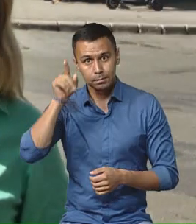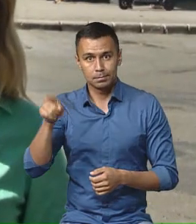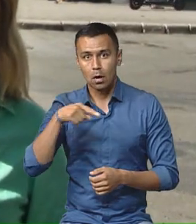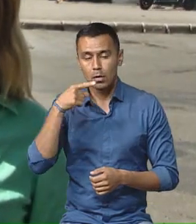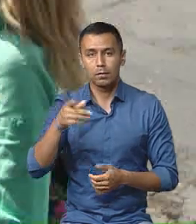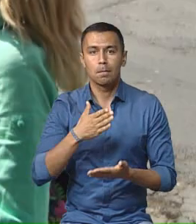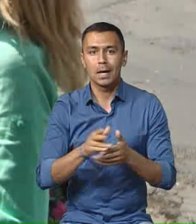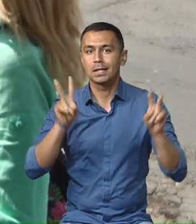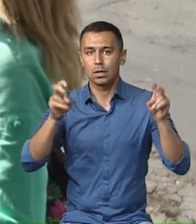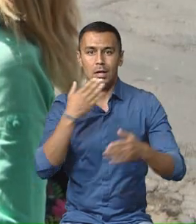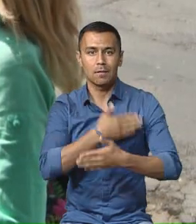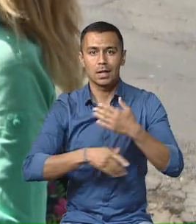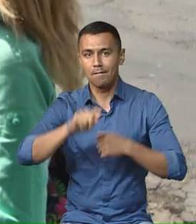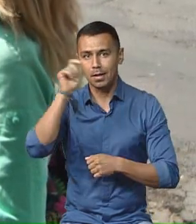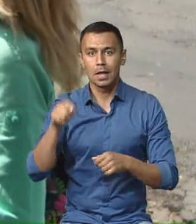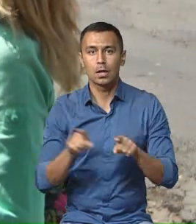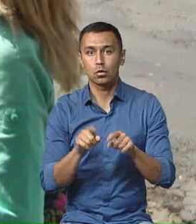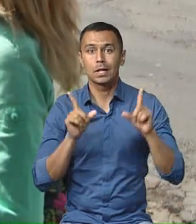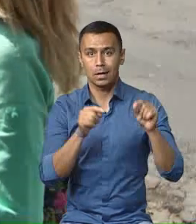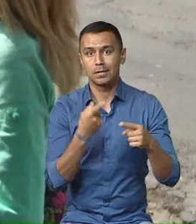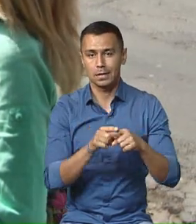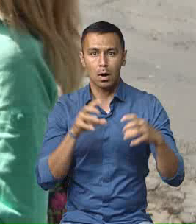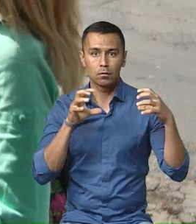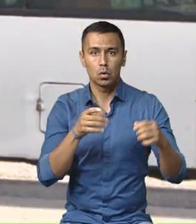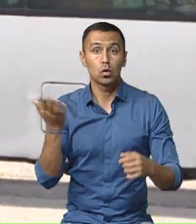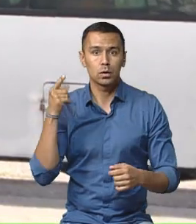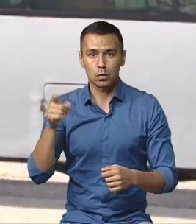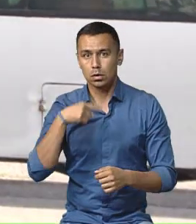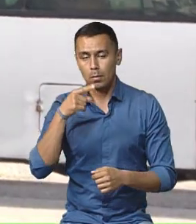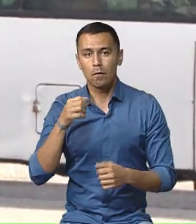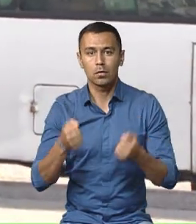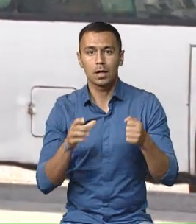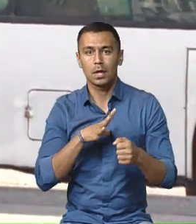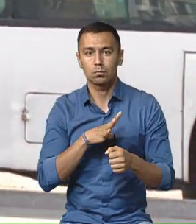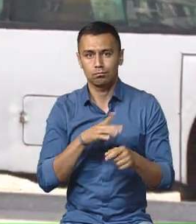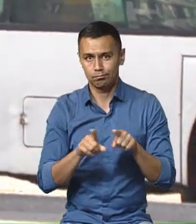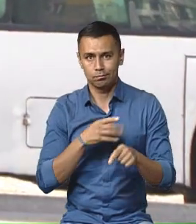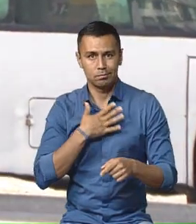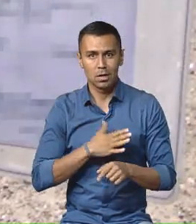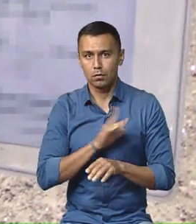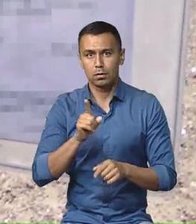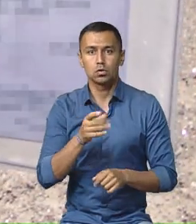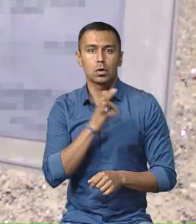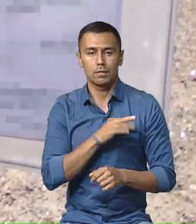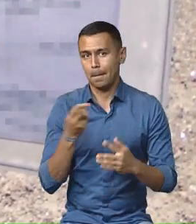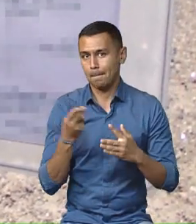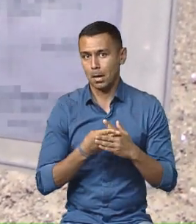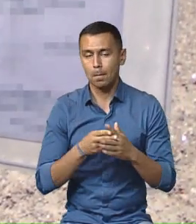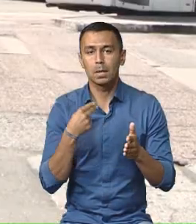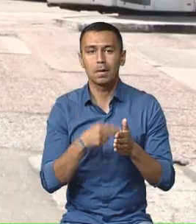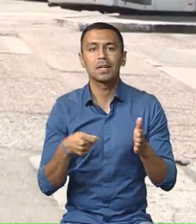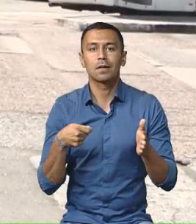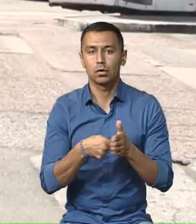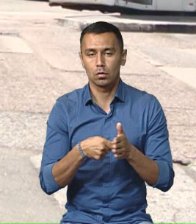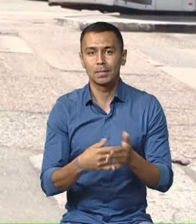має статус інваліда війни, також їхав цим маршрутом. Тоді, за його словами, водій теж був незадоволений, що чоловік скористався пільгою, придбавши